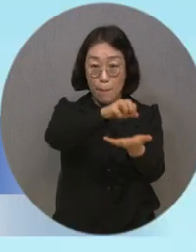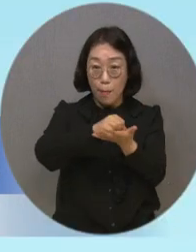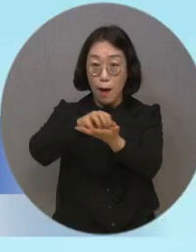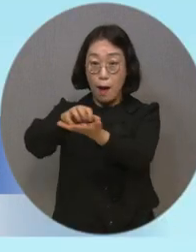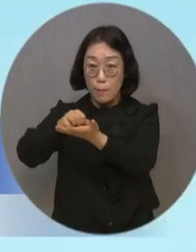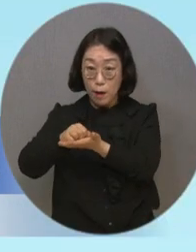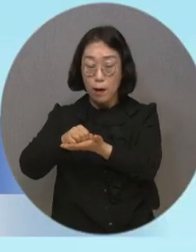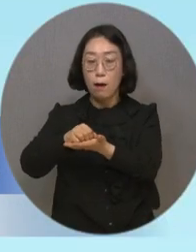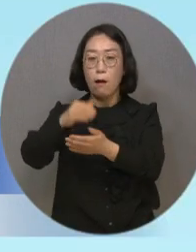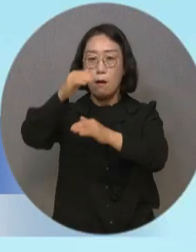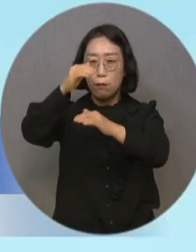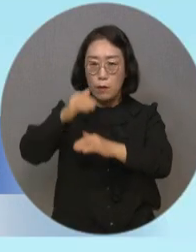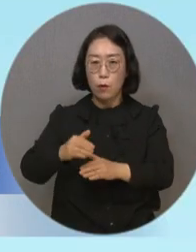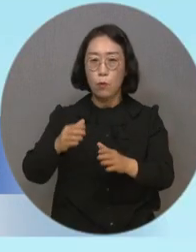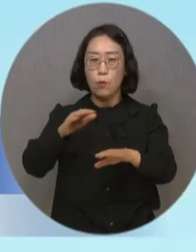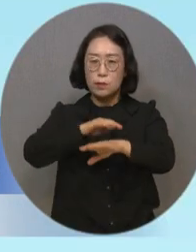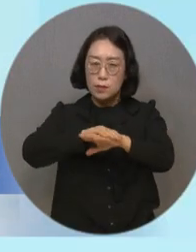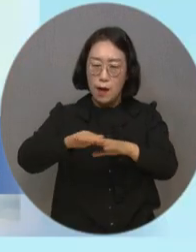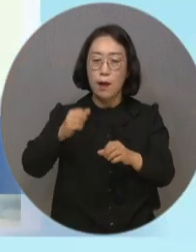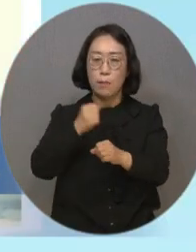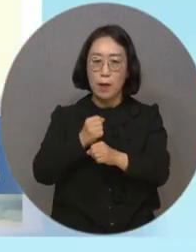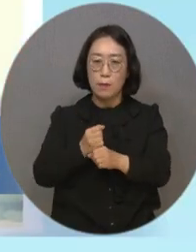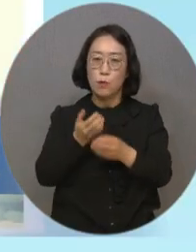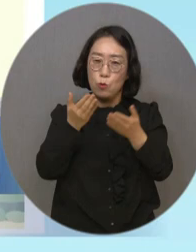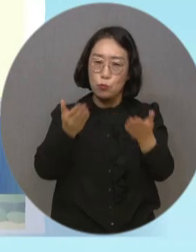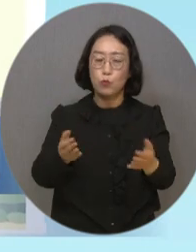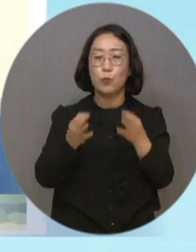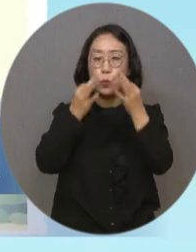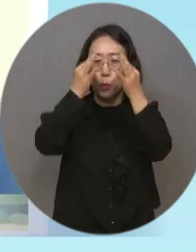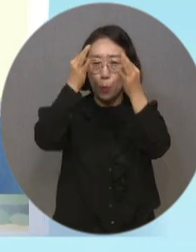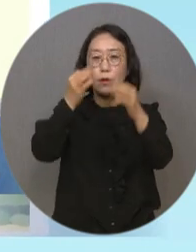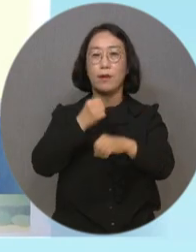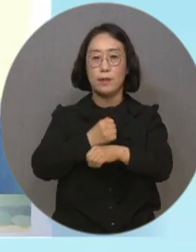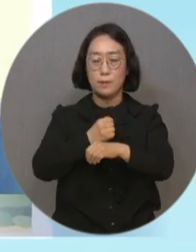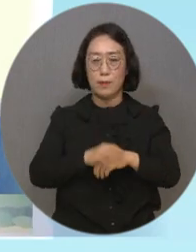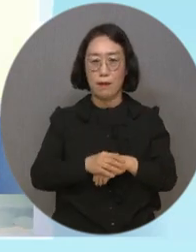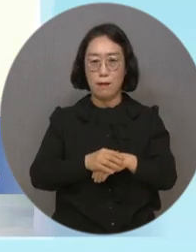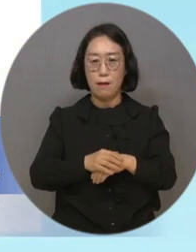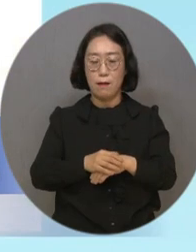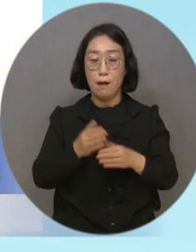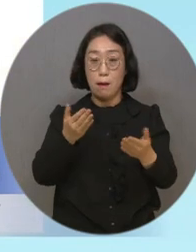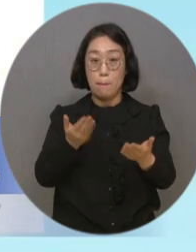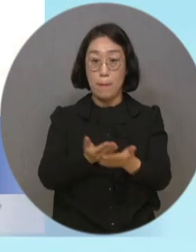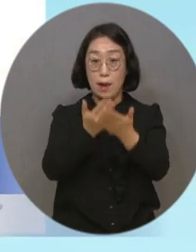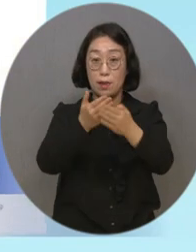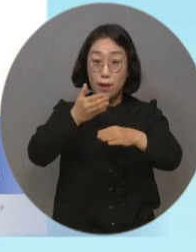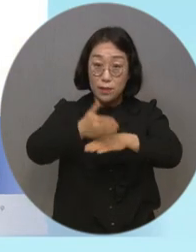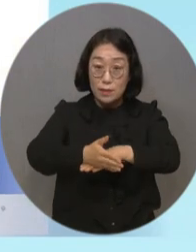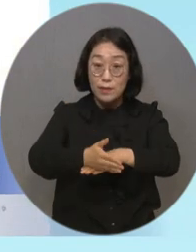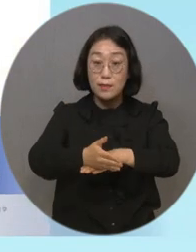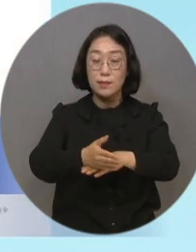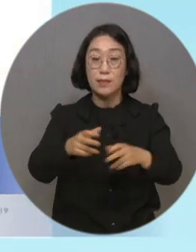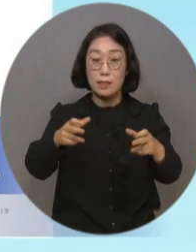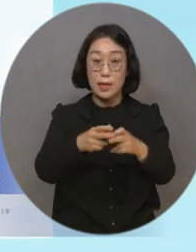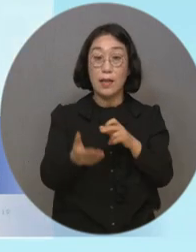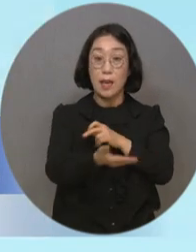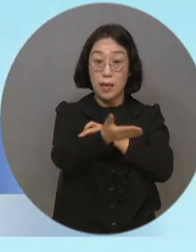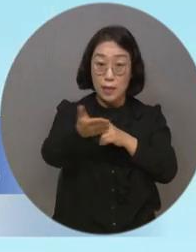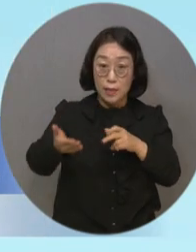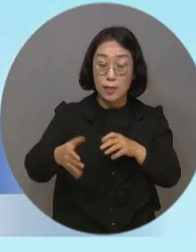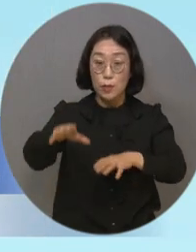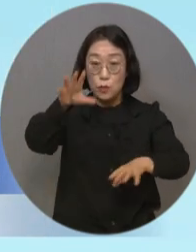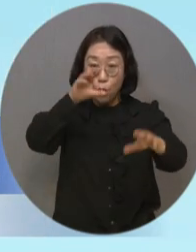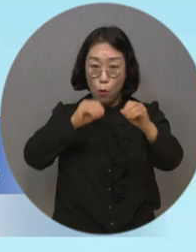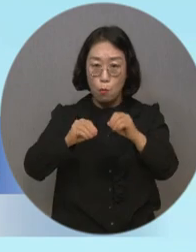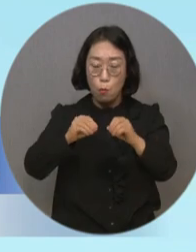실시하므로 책임의 완성도를 높이는데 주력했다고 합니다 발달장애 등 취약계층의 정보 접근성을 높이기